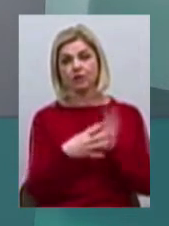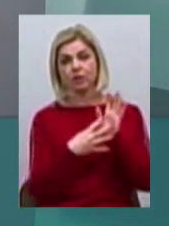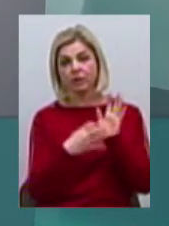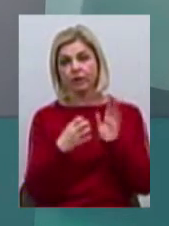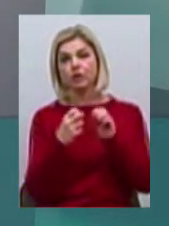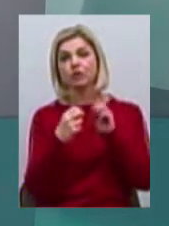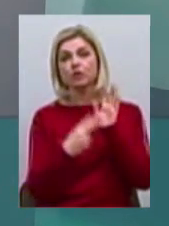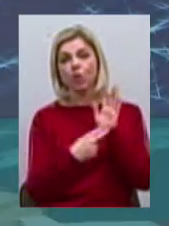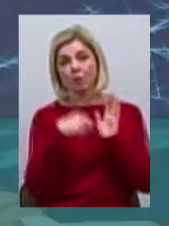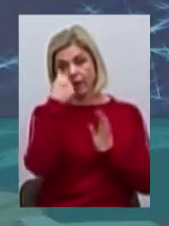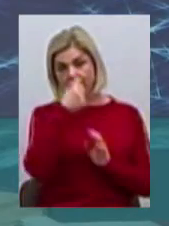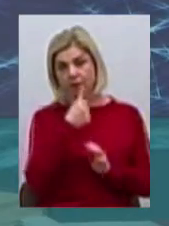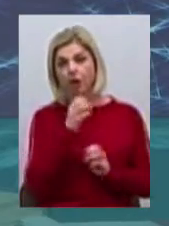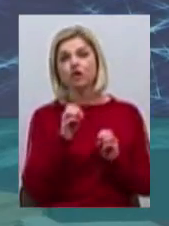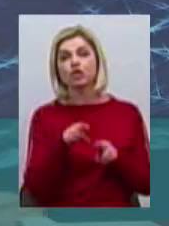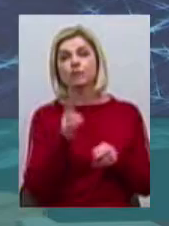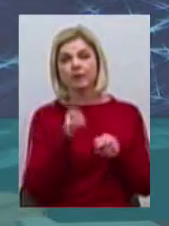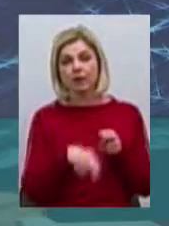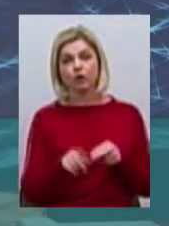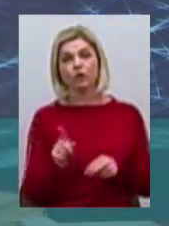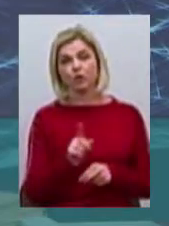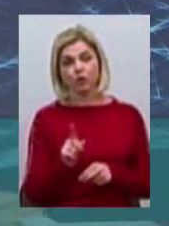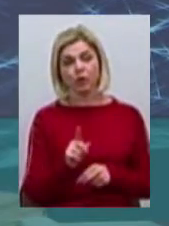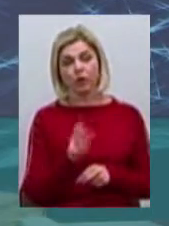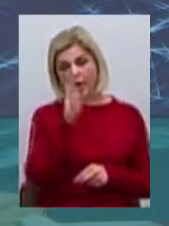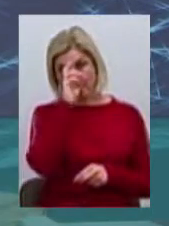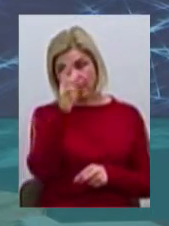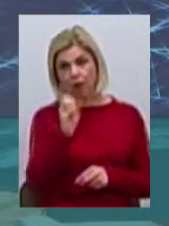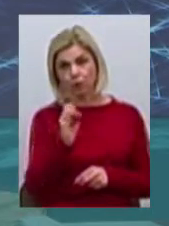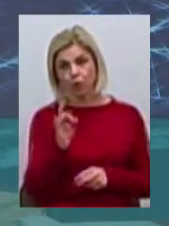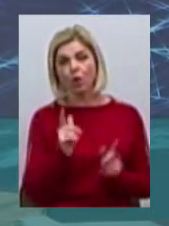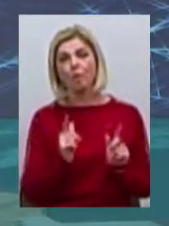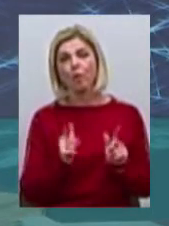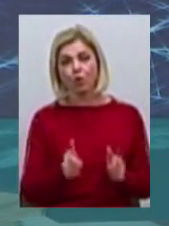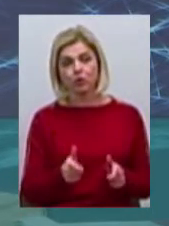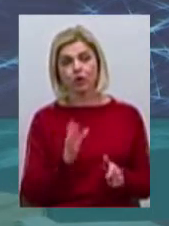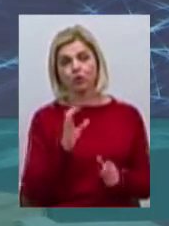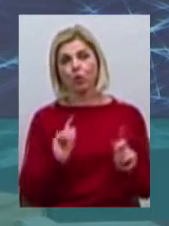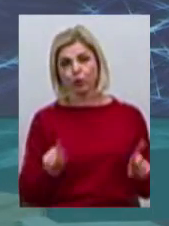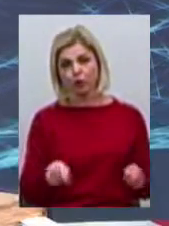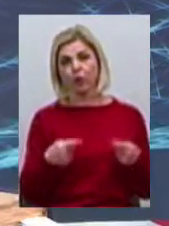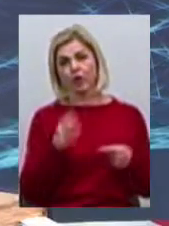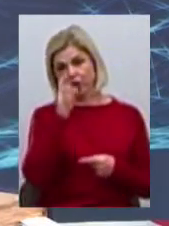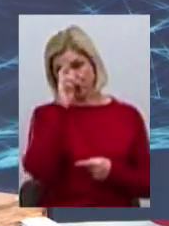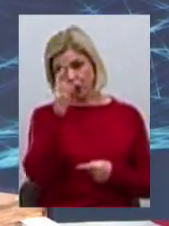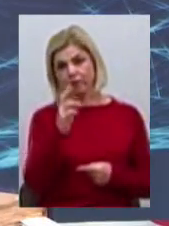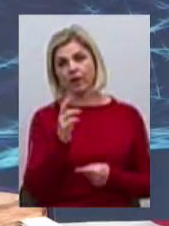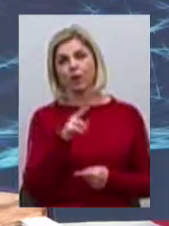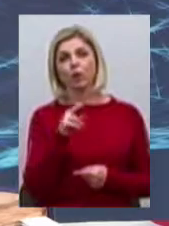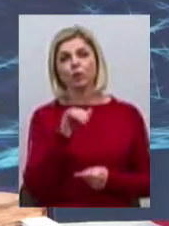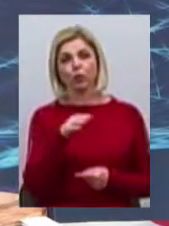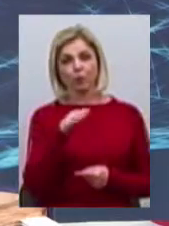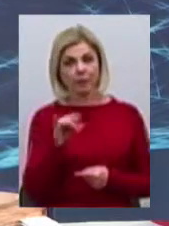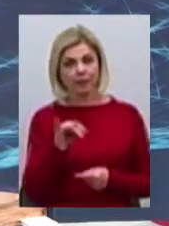1905-1907 рік, чим вона, власне, закінчується? Тим, що імператор погоджується з утворенням Державної Думи. І таким